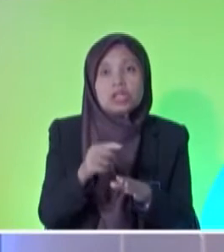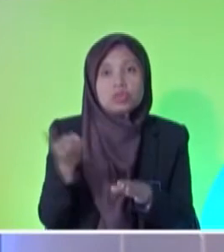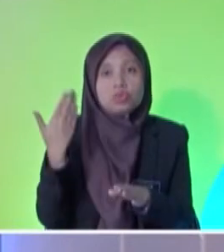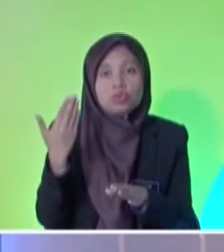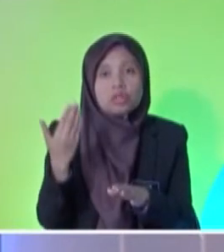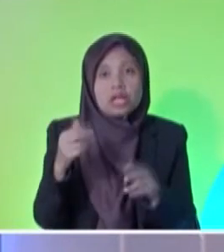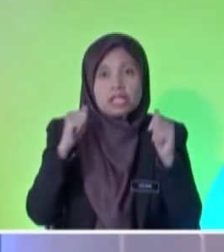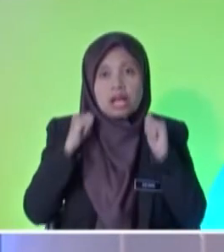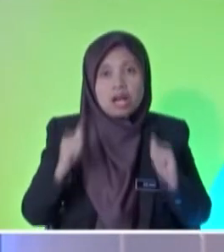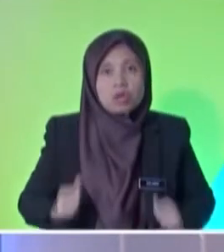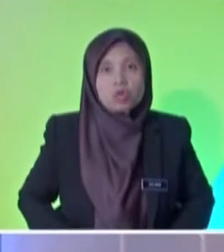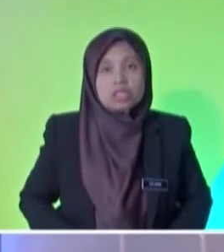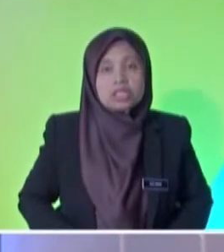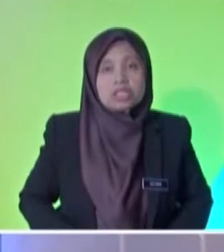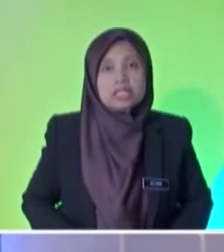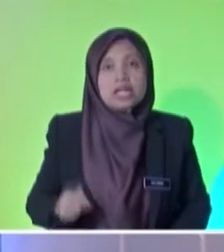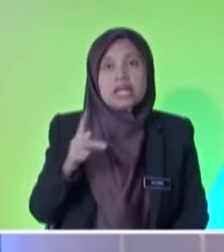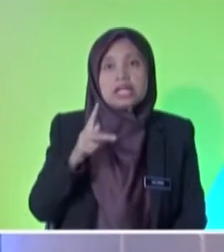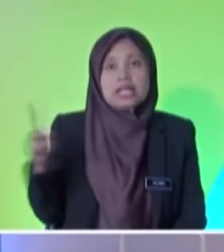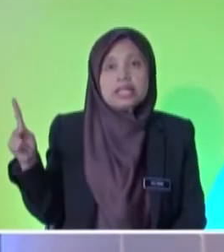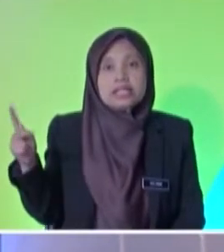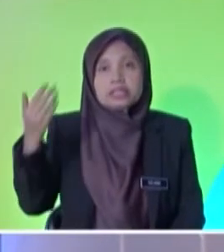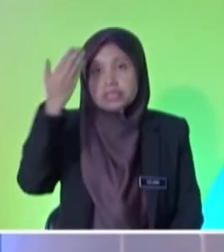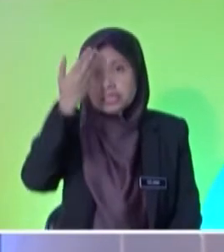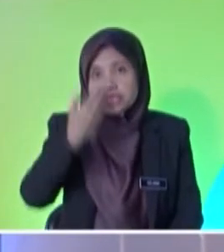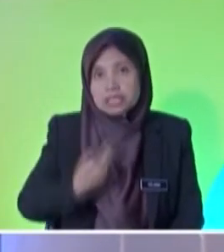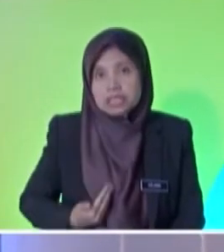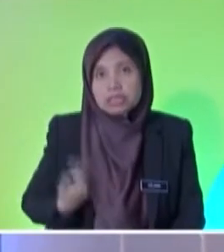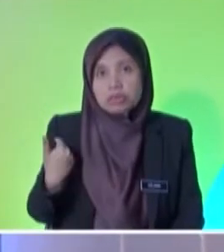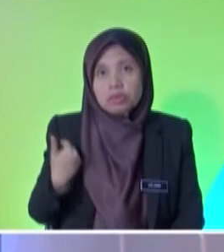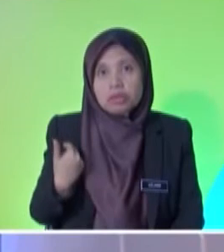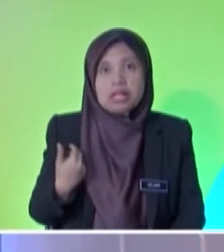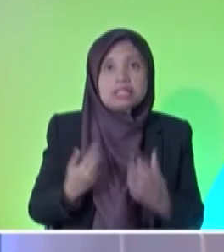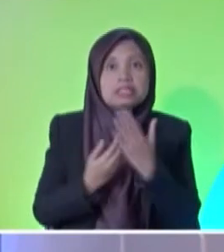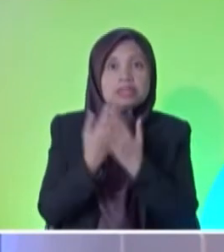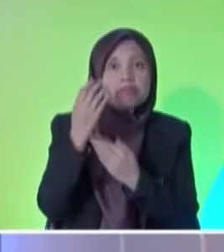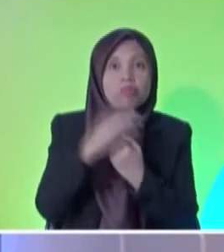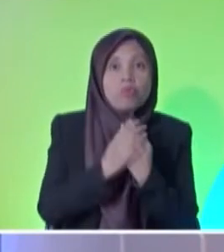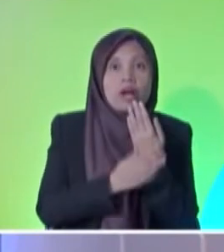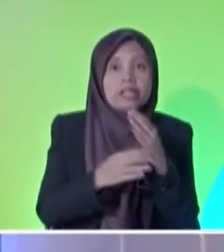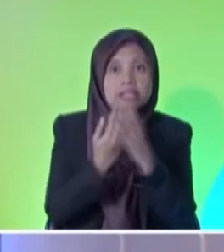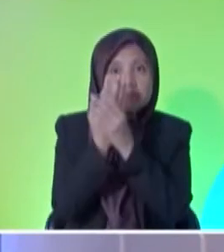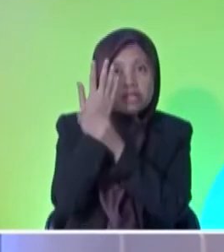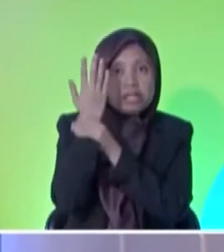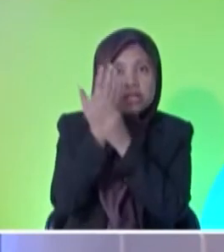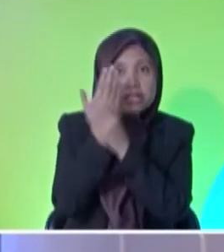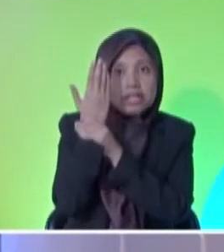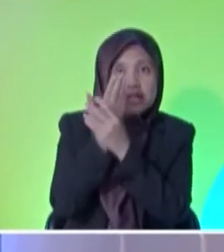anggota tangan kanan dimana sapuan ditangan kanan didahulukan